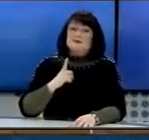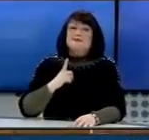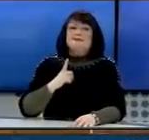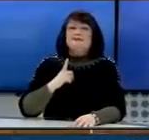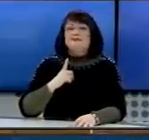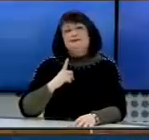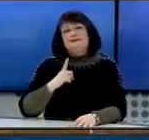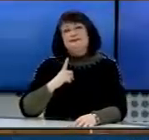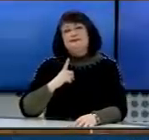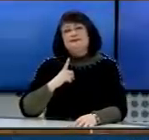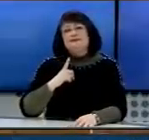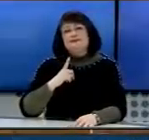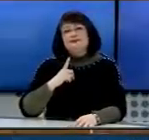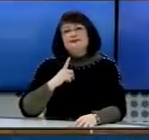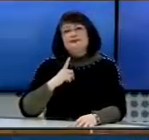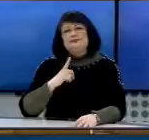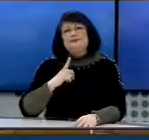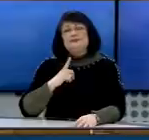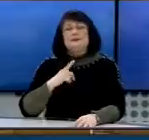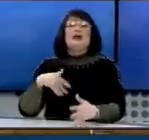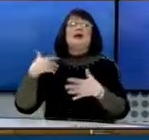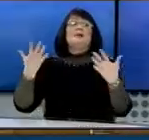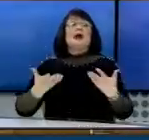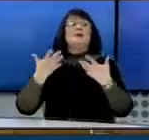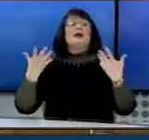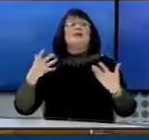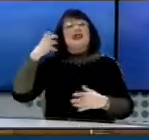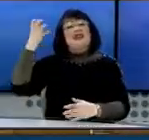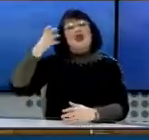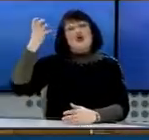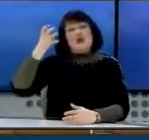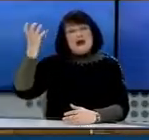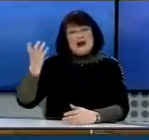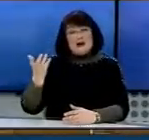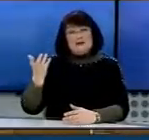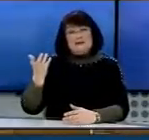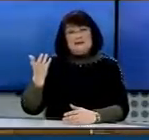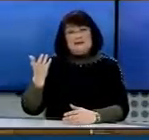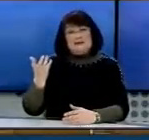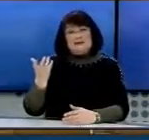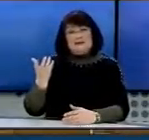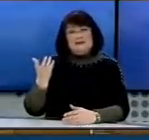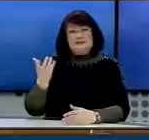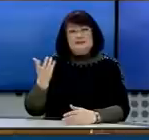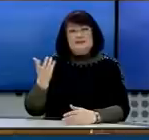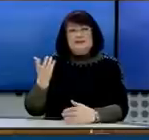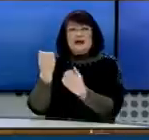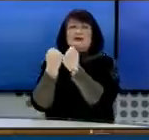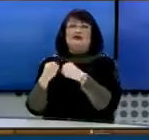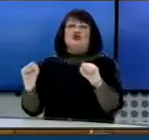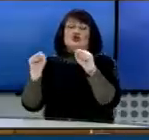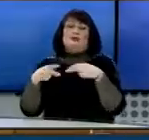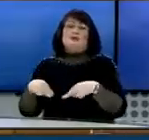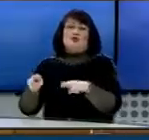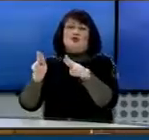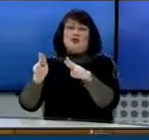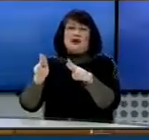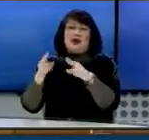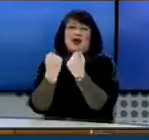Θα περίμενα πάντως ότι οι διακηρύξεις σας, κύριε Κατρίνη, περί αυτόνομης πορείας θα οδηγούσαν τελικά και σε